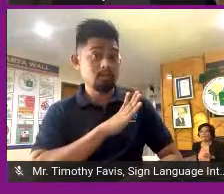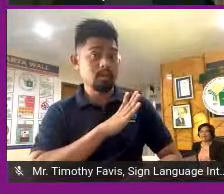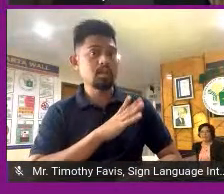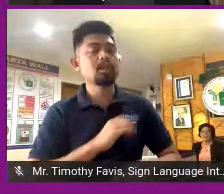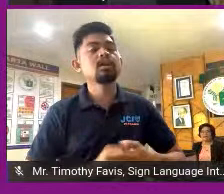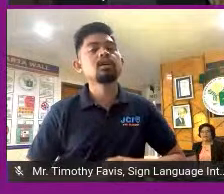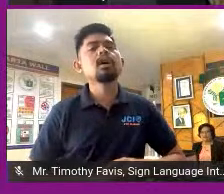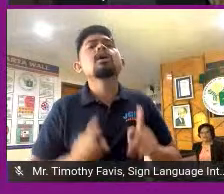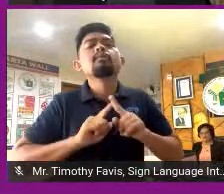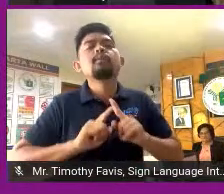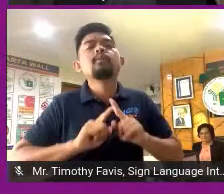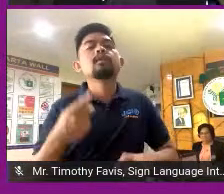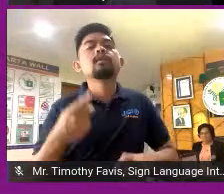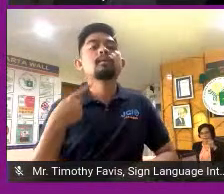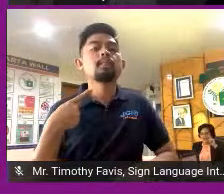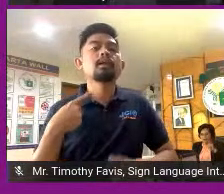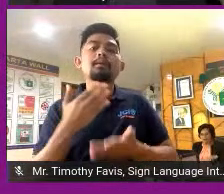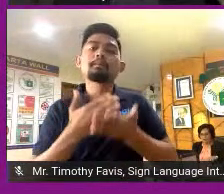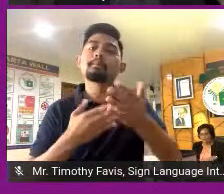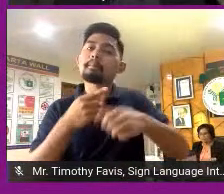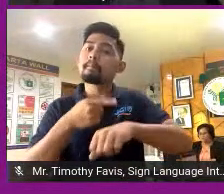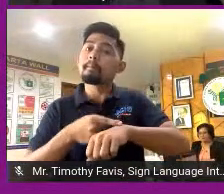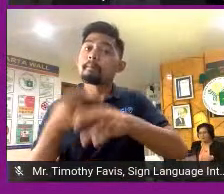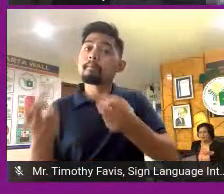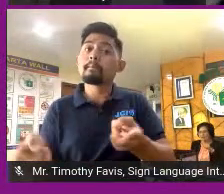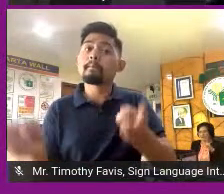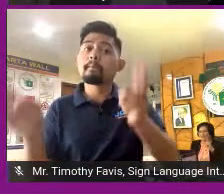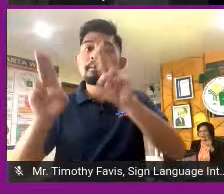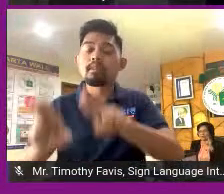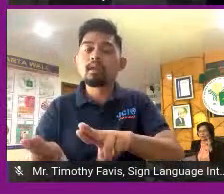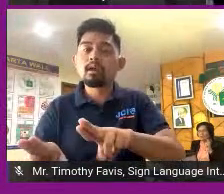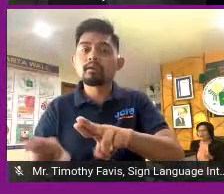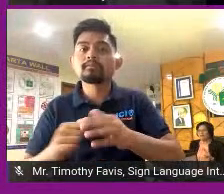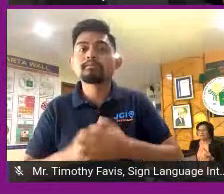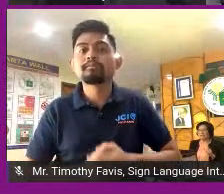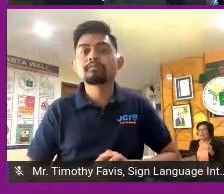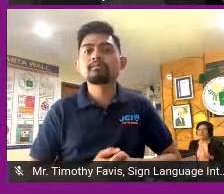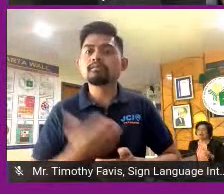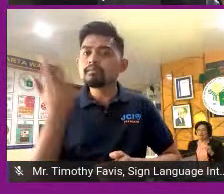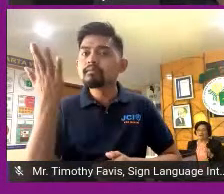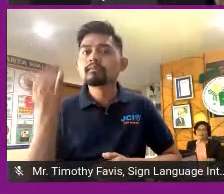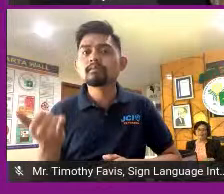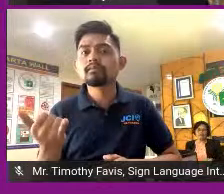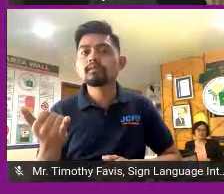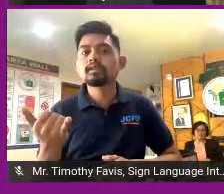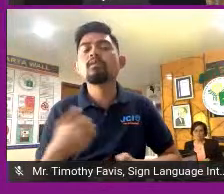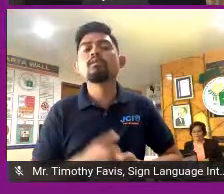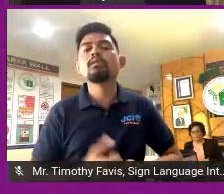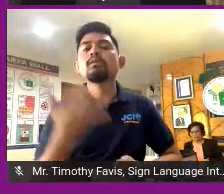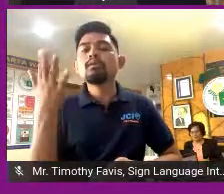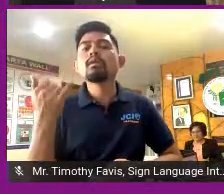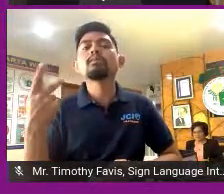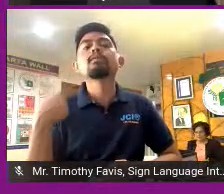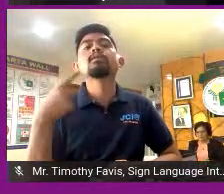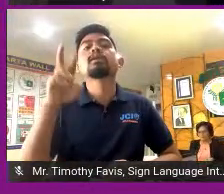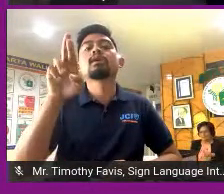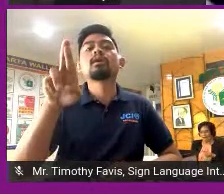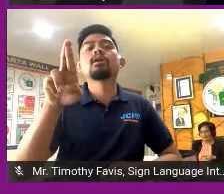mga nangyayari na ngayon, kung bakit nagkaroon ng Magna Carta of